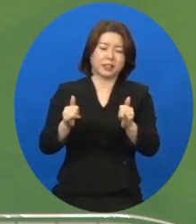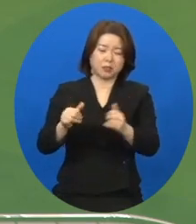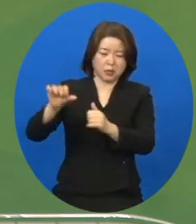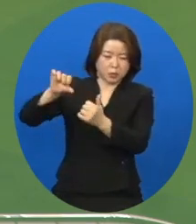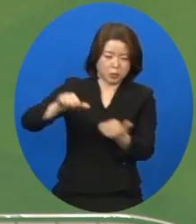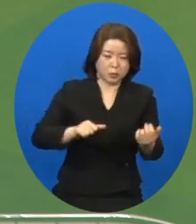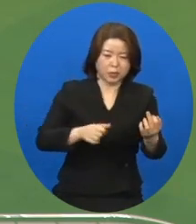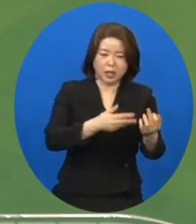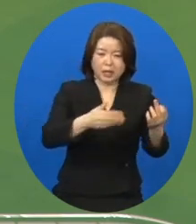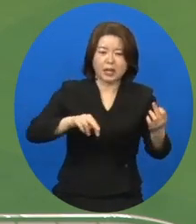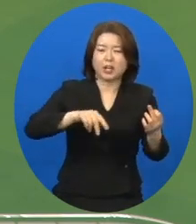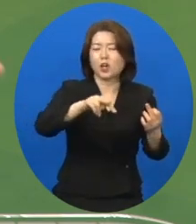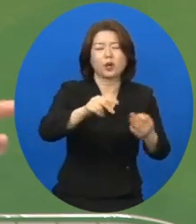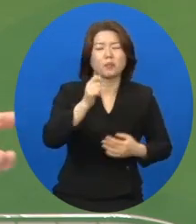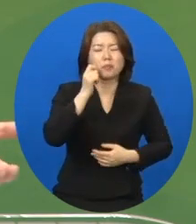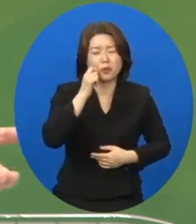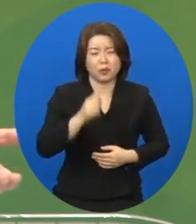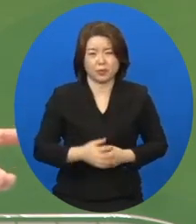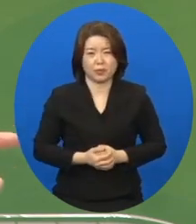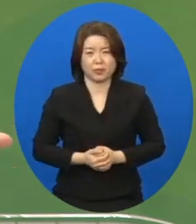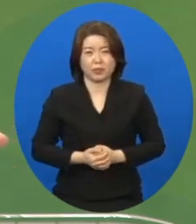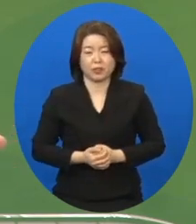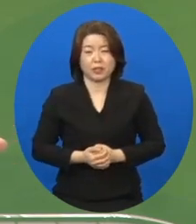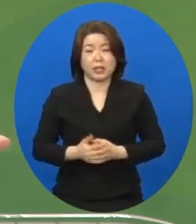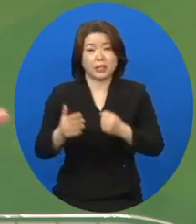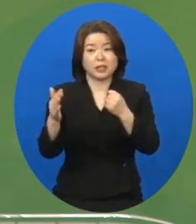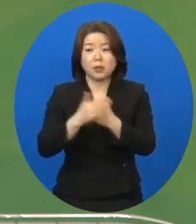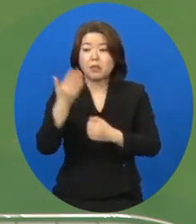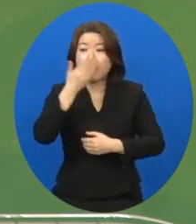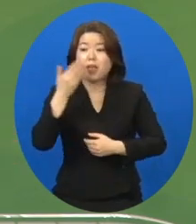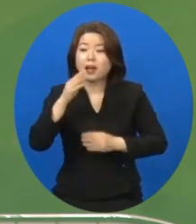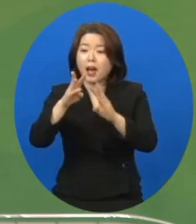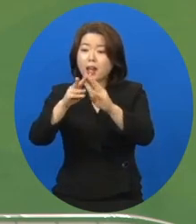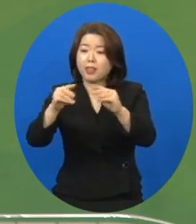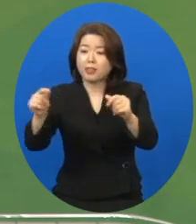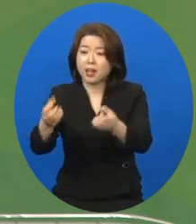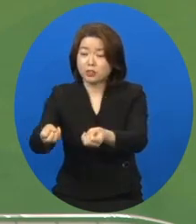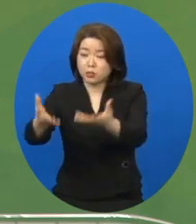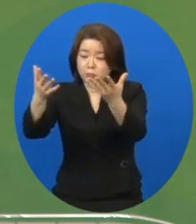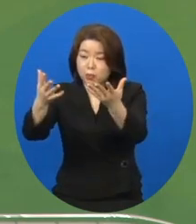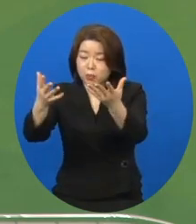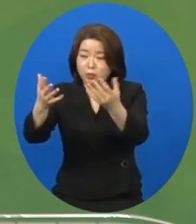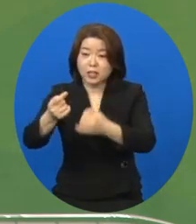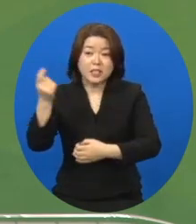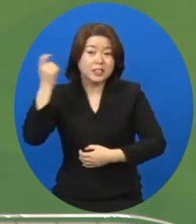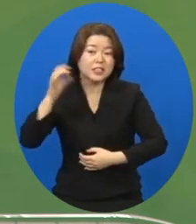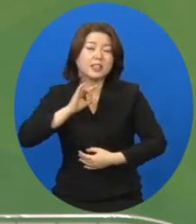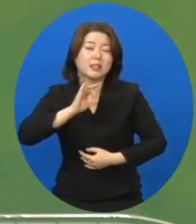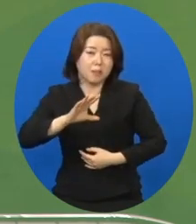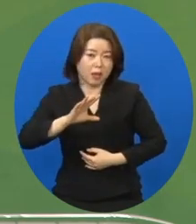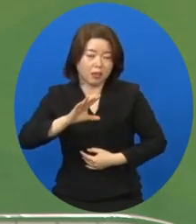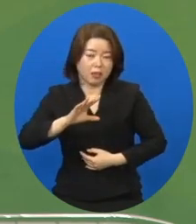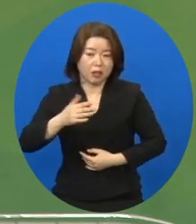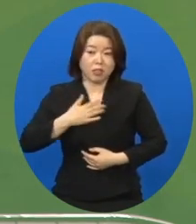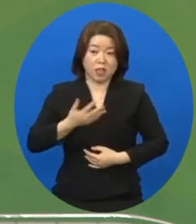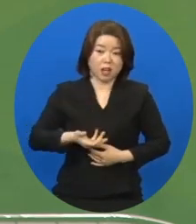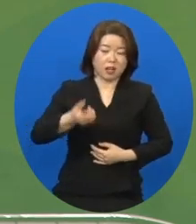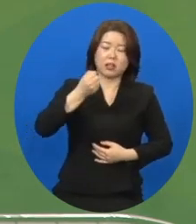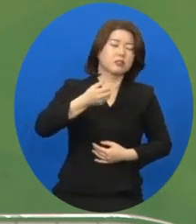사람입니다. 그러니까 가나안 땅의 축복이 듣기만 들었지 실제로 누려지지 않는 겁니다.